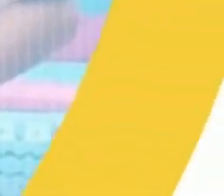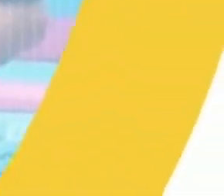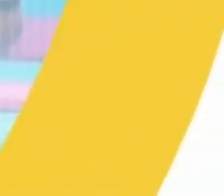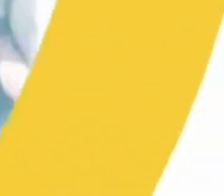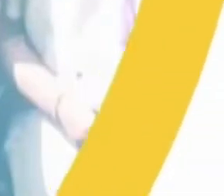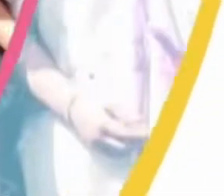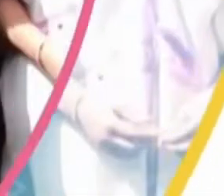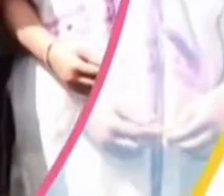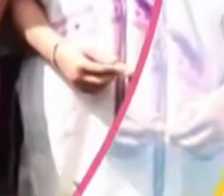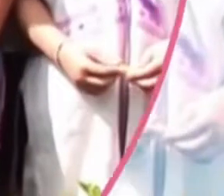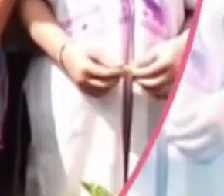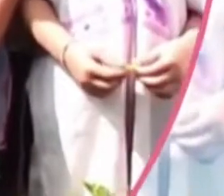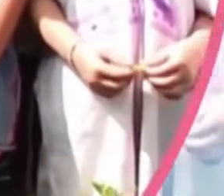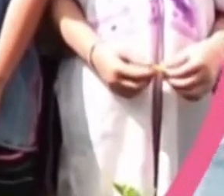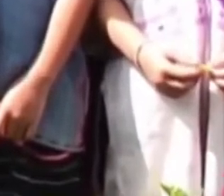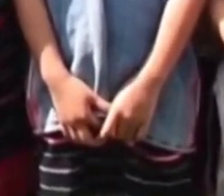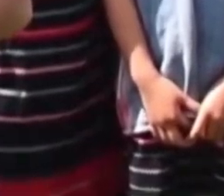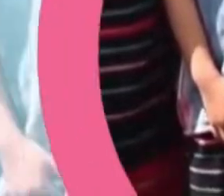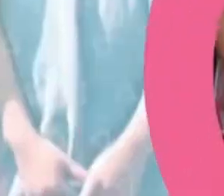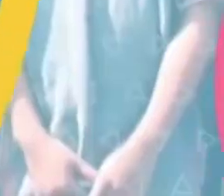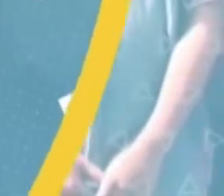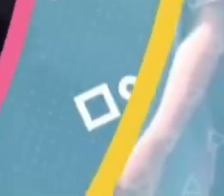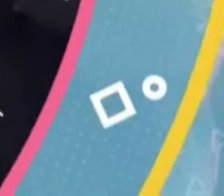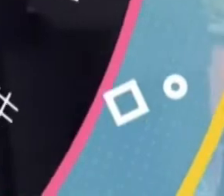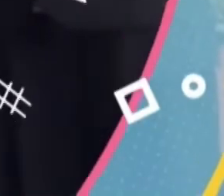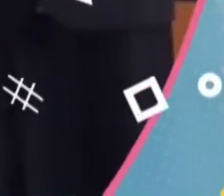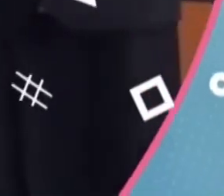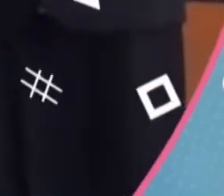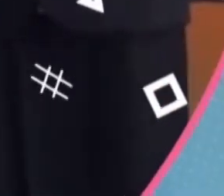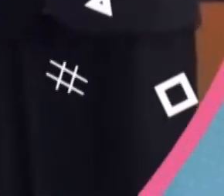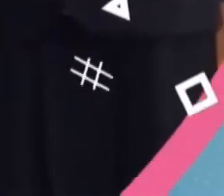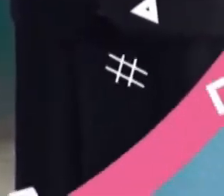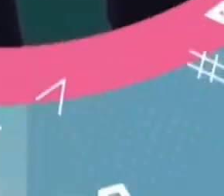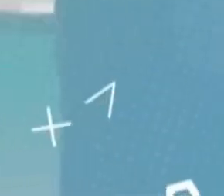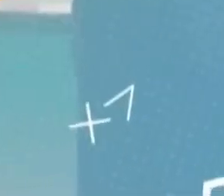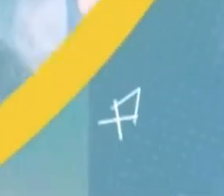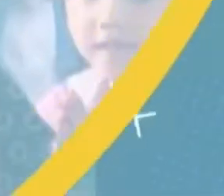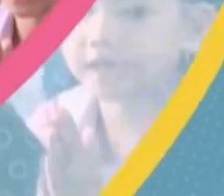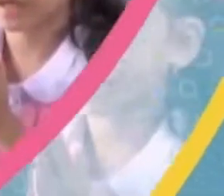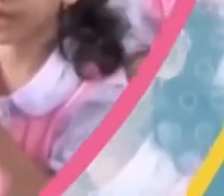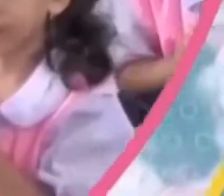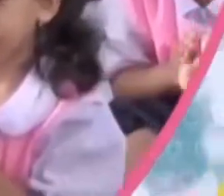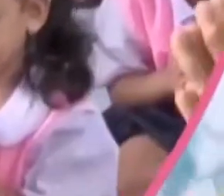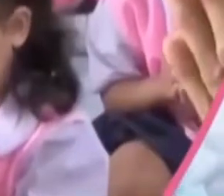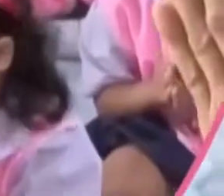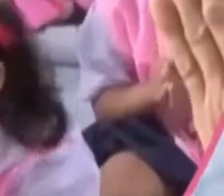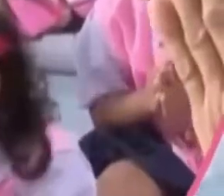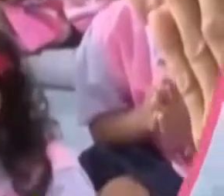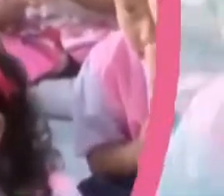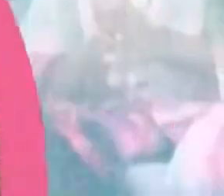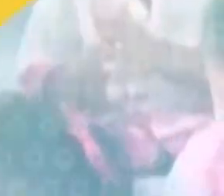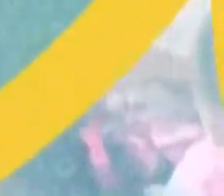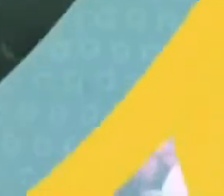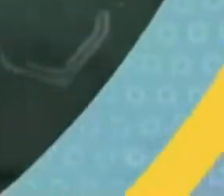ปมีไมตรีจิตที่มุ่งหมายจะเป็นมิตรแท้พึ่งได้ของทุกค